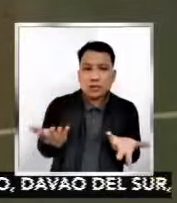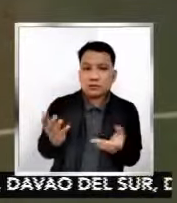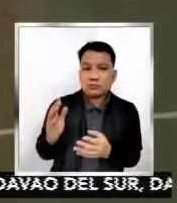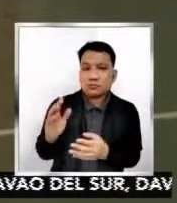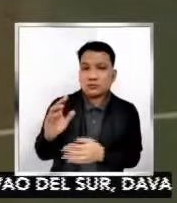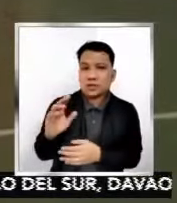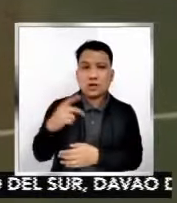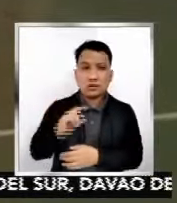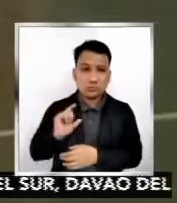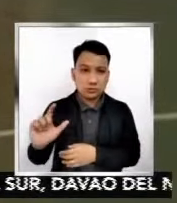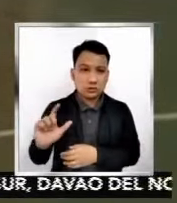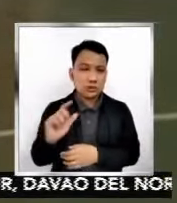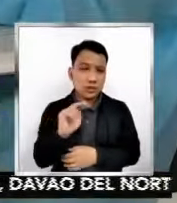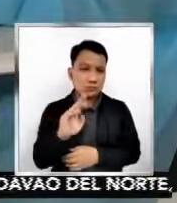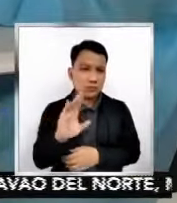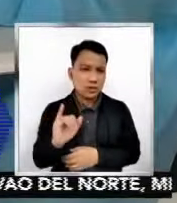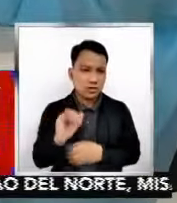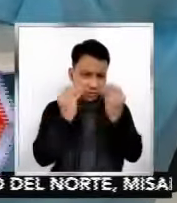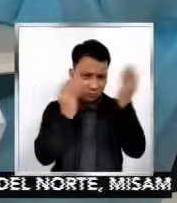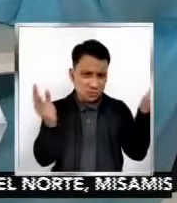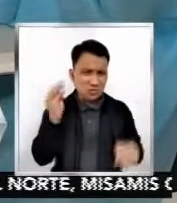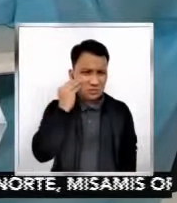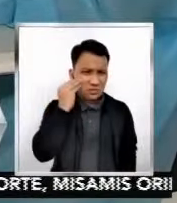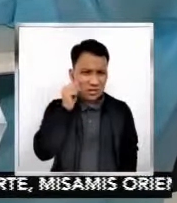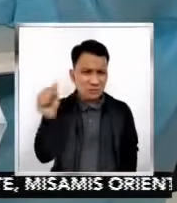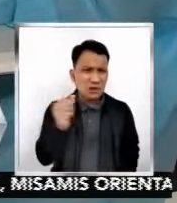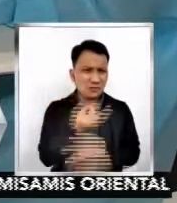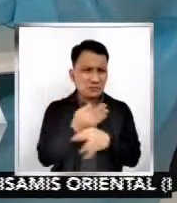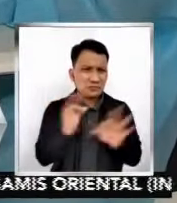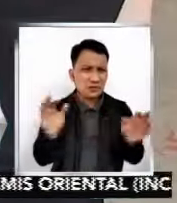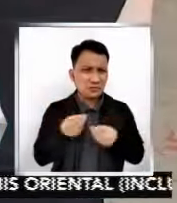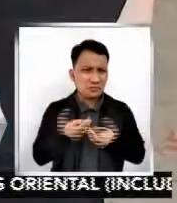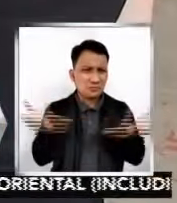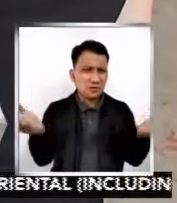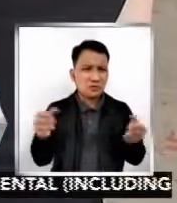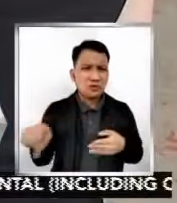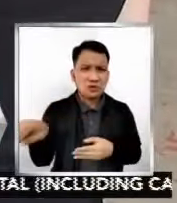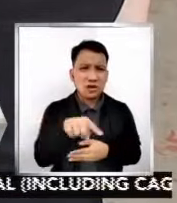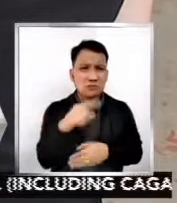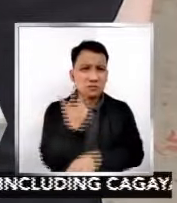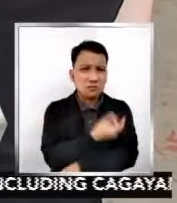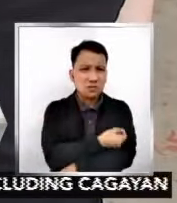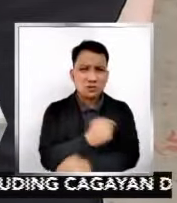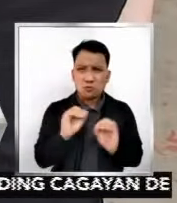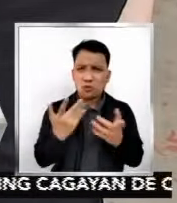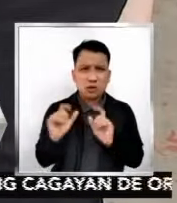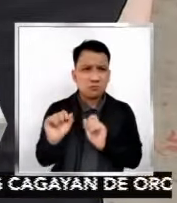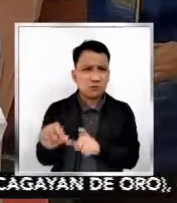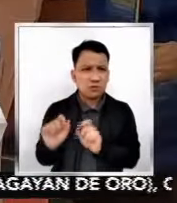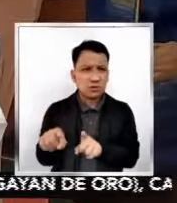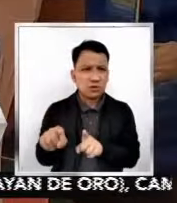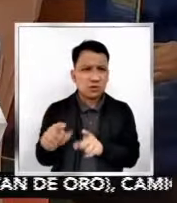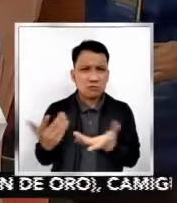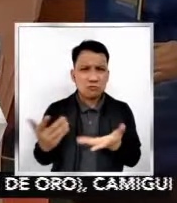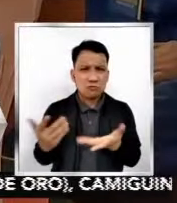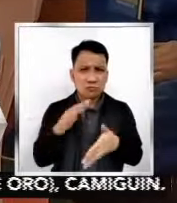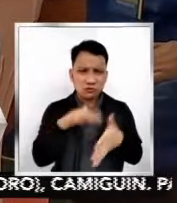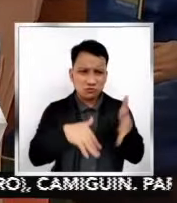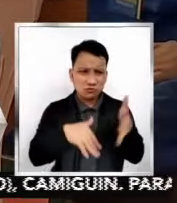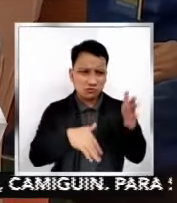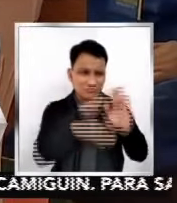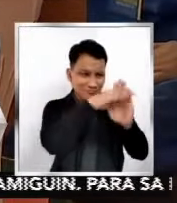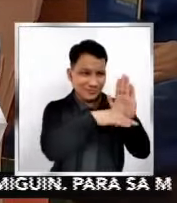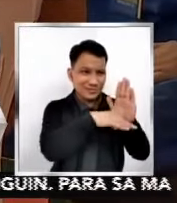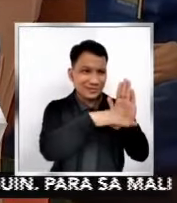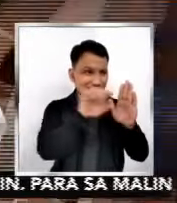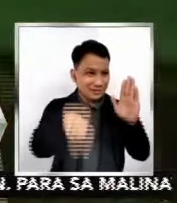Mayor Menchie Abalos, libreng ipinamamahagi ng lungsod ang bakuna at walang bentahan ng bakuna o slot sa kahit sino. May online